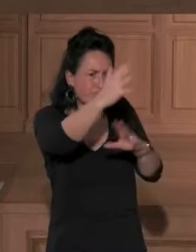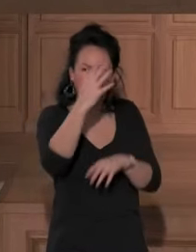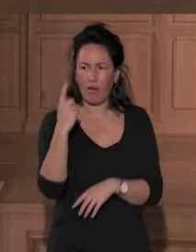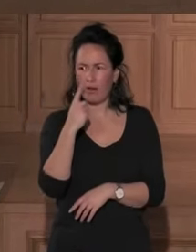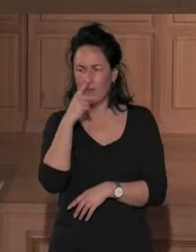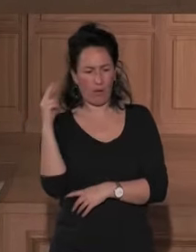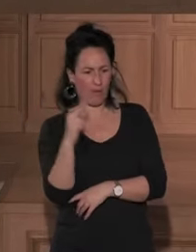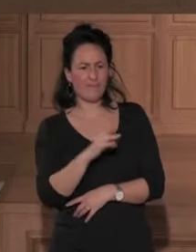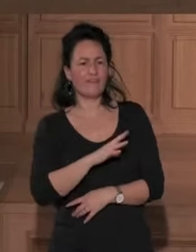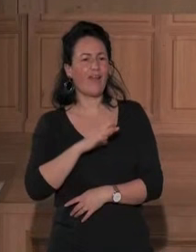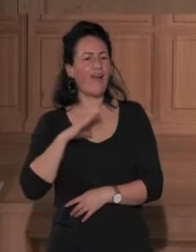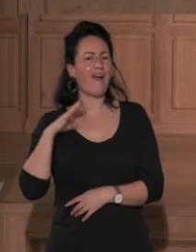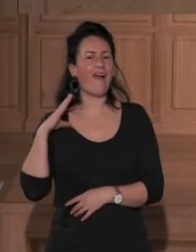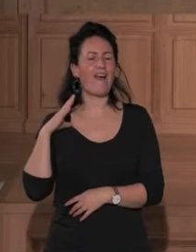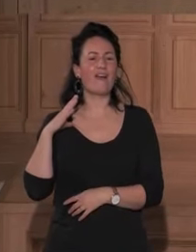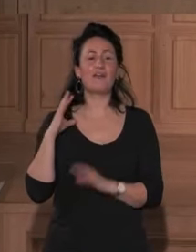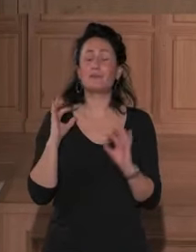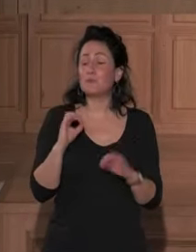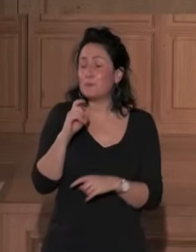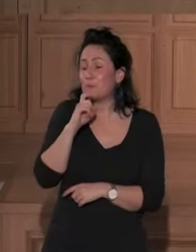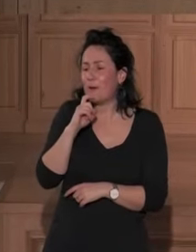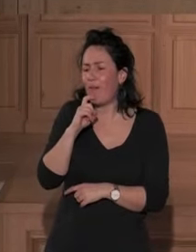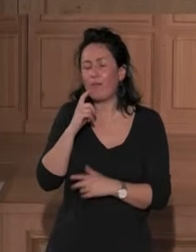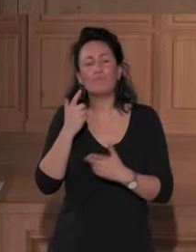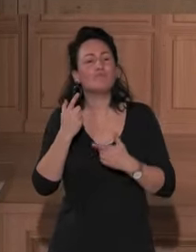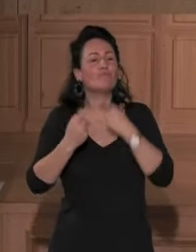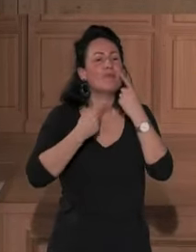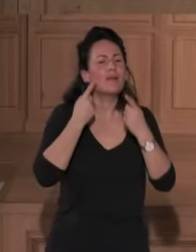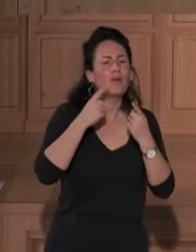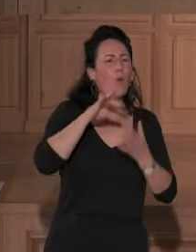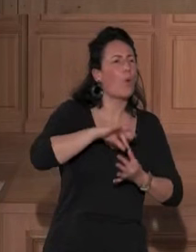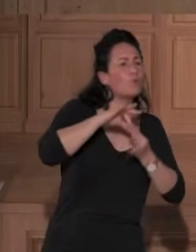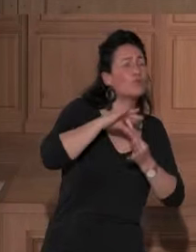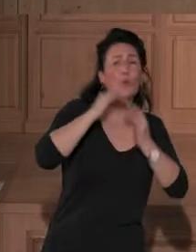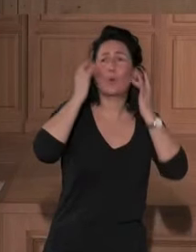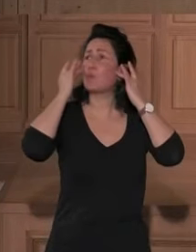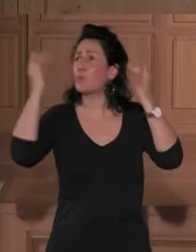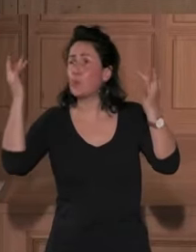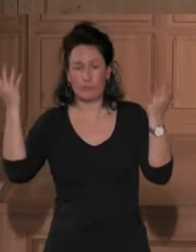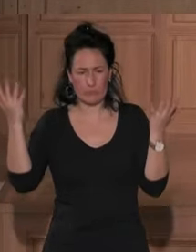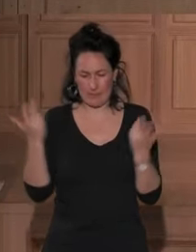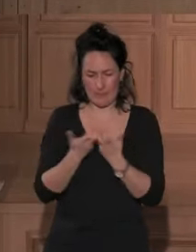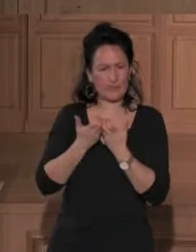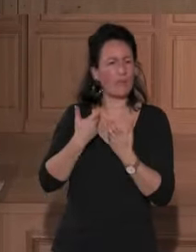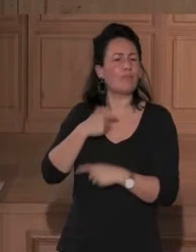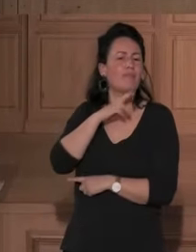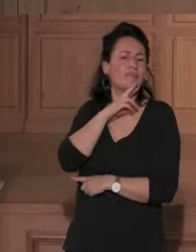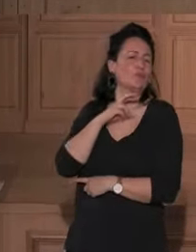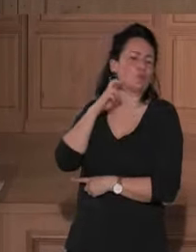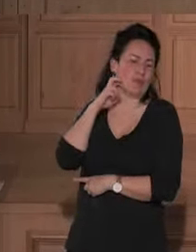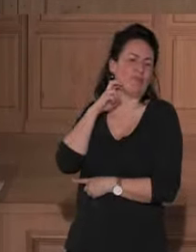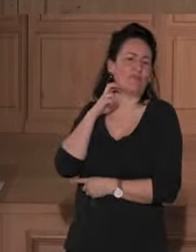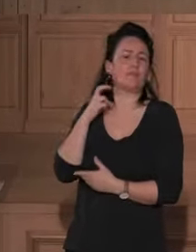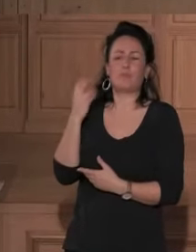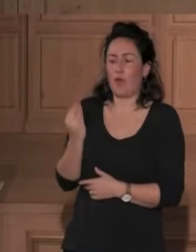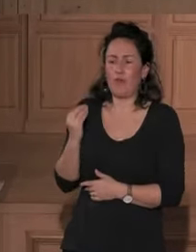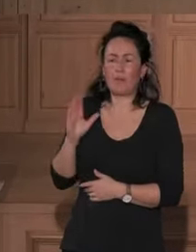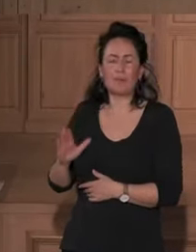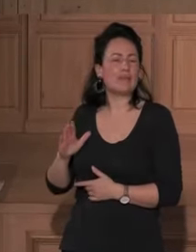enfants. On parlait tout à l'heure de religion, de culture. Nous, quand on accompagne les enfants à la bar mitzvah, je parle des enfants